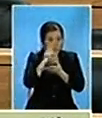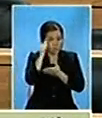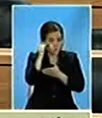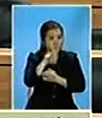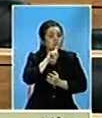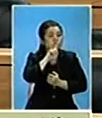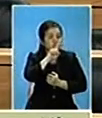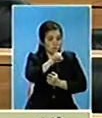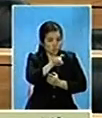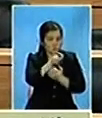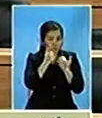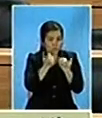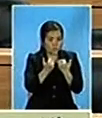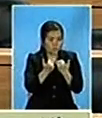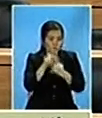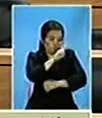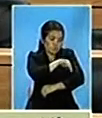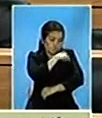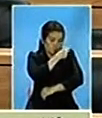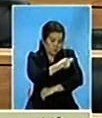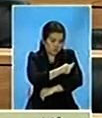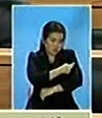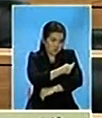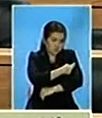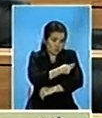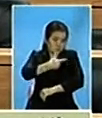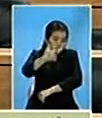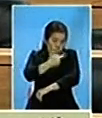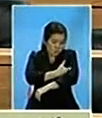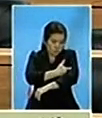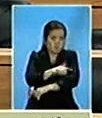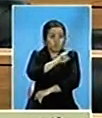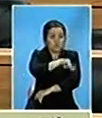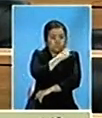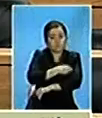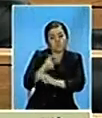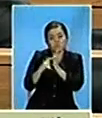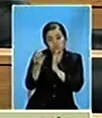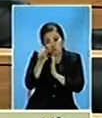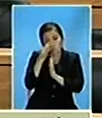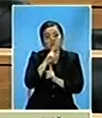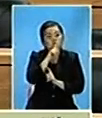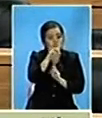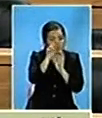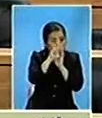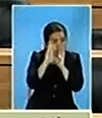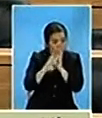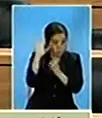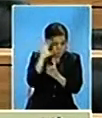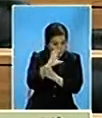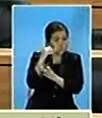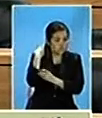ามนะฮะว่าแพทย์แผนปัจจุบันเนี่ยนะครับท่านมีระเบียบหรือมีข้อบังคับหรือเปล่า